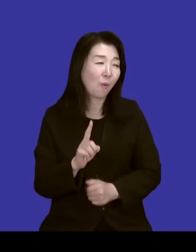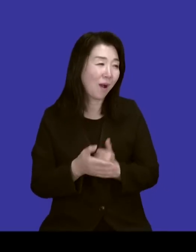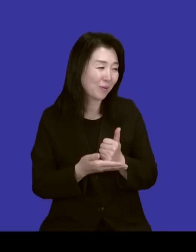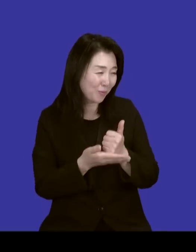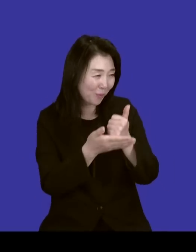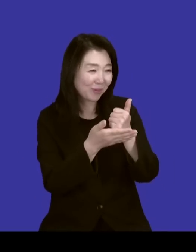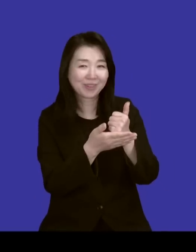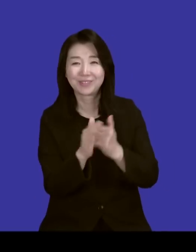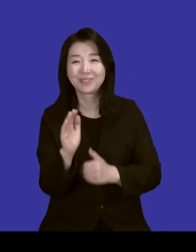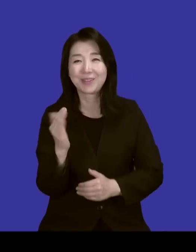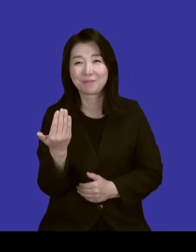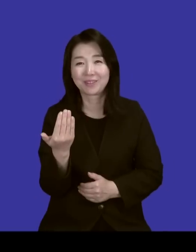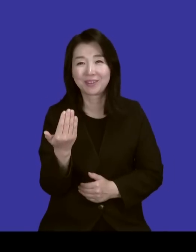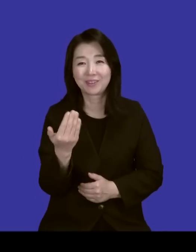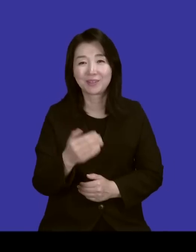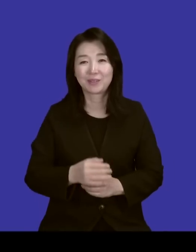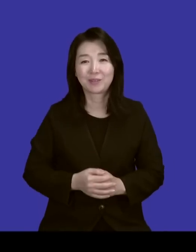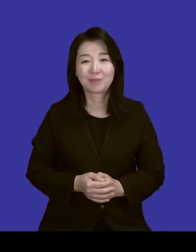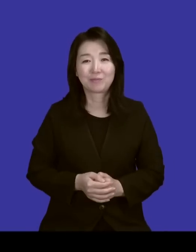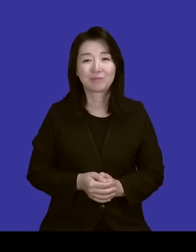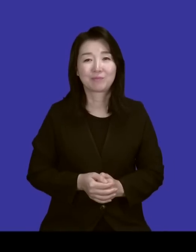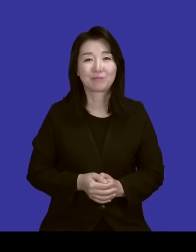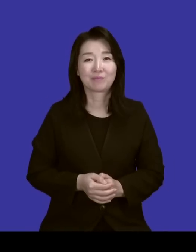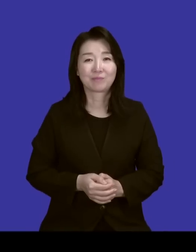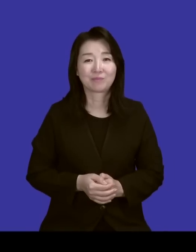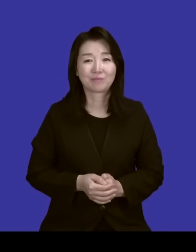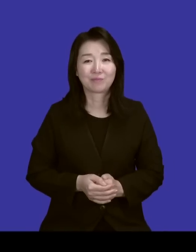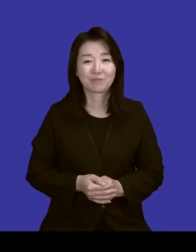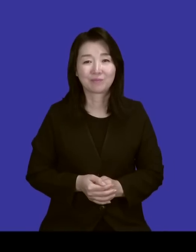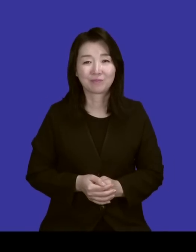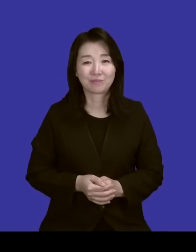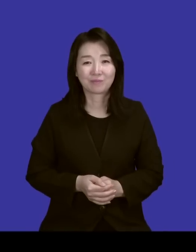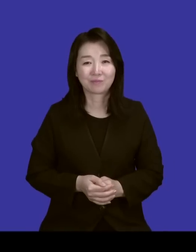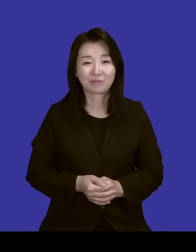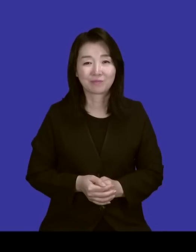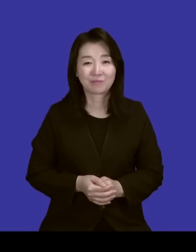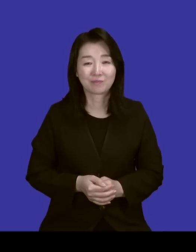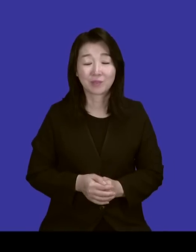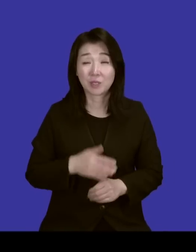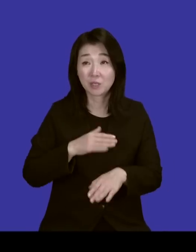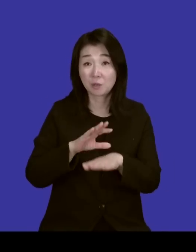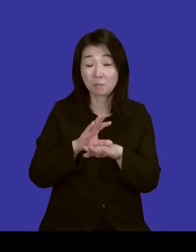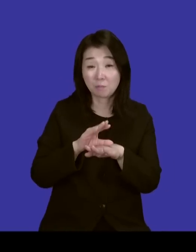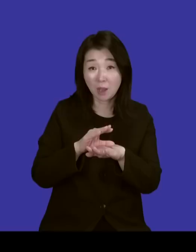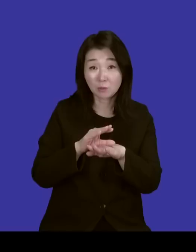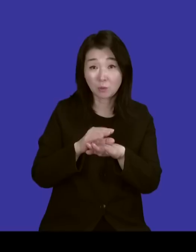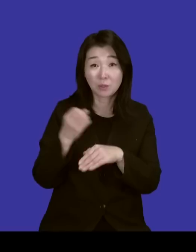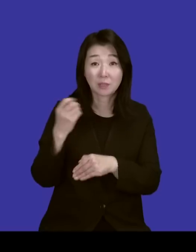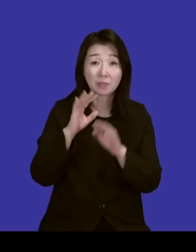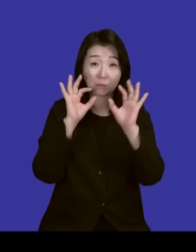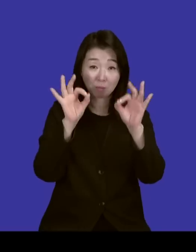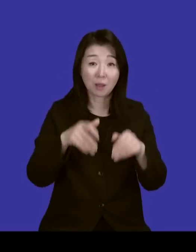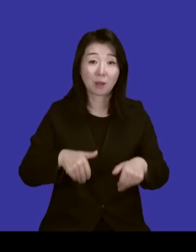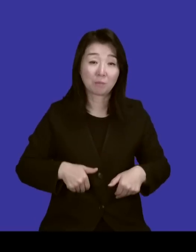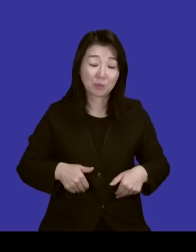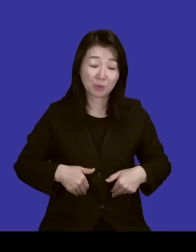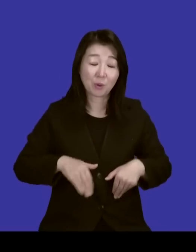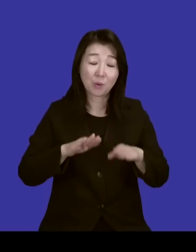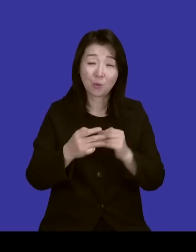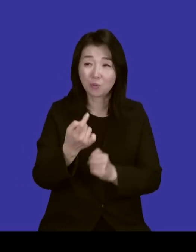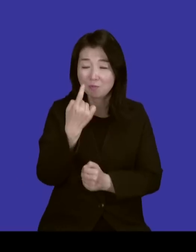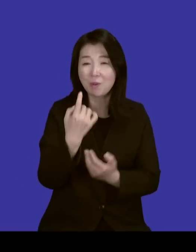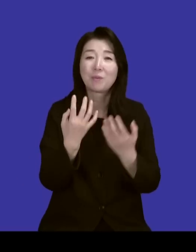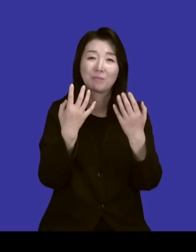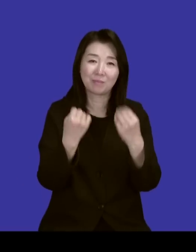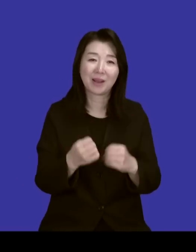네. 오늘 제가 진짜 이 얘기는 두 번 하는 건데 이 방송을 또 다시 한번 봐야 될 것 같아요. 아, 제가 그래요? 오늘 배운 게 너무